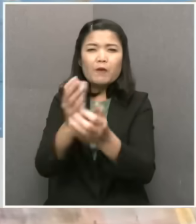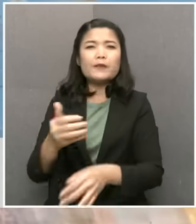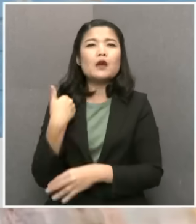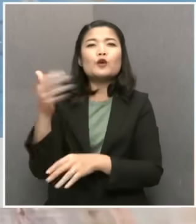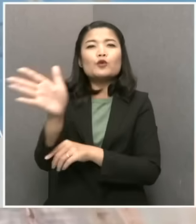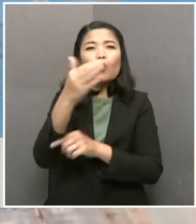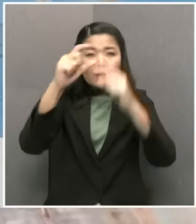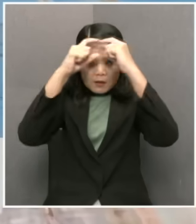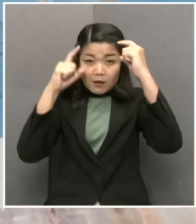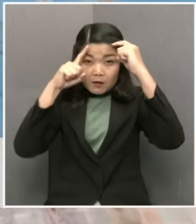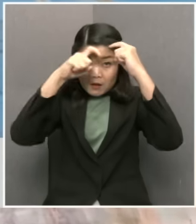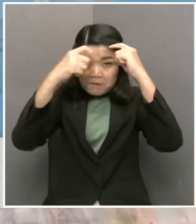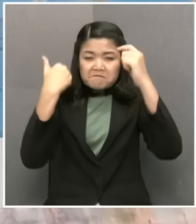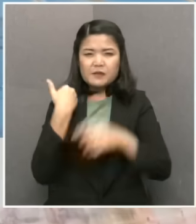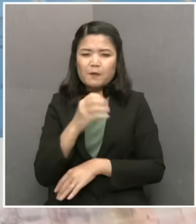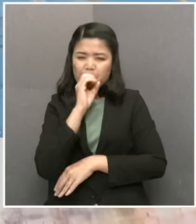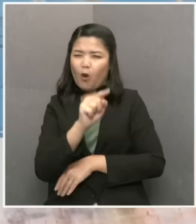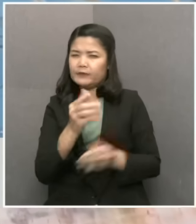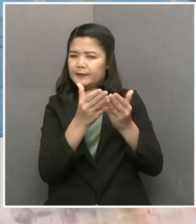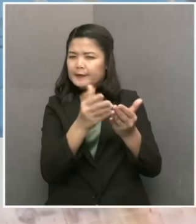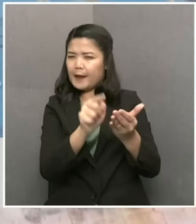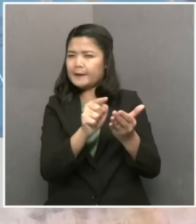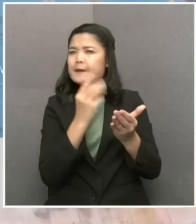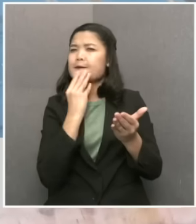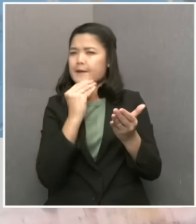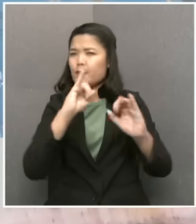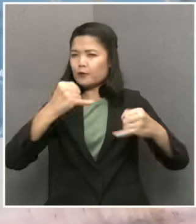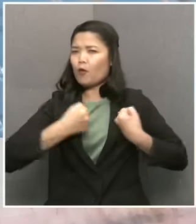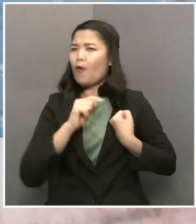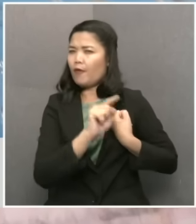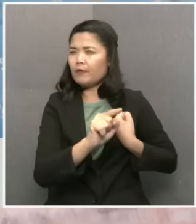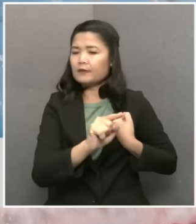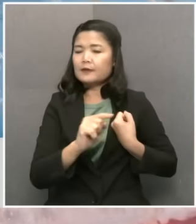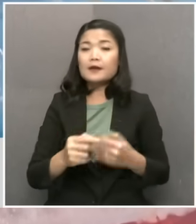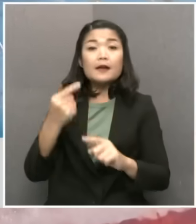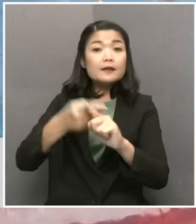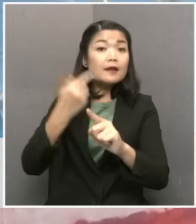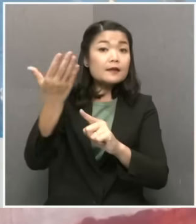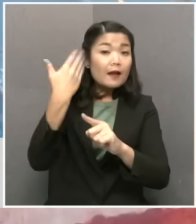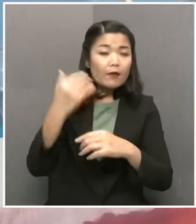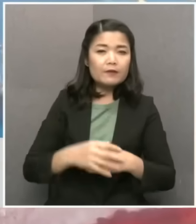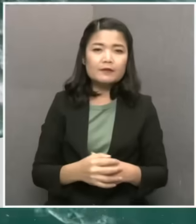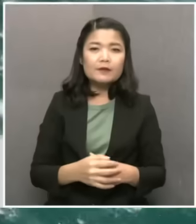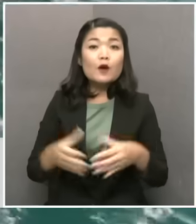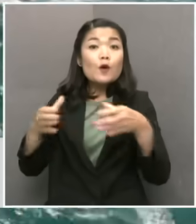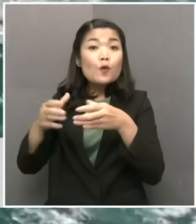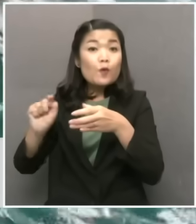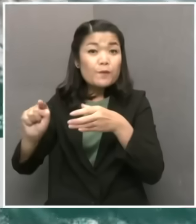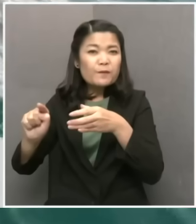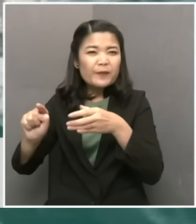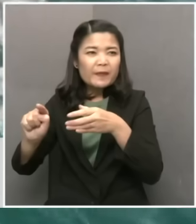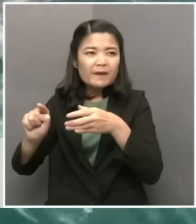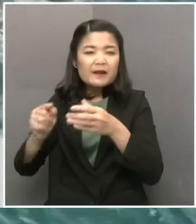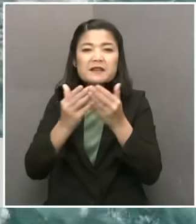าสกบฏฮูตีอ้างว่าเป็นเรือที่อิสราเอลเป็นเจ้าของเมื่อเดือนที่แล้วกองกำลังของกบฏฮูตีก็ได้บุกยึ